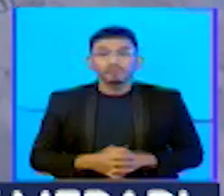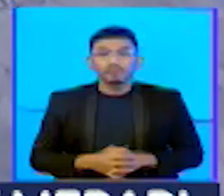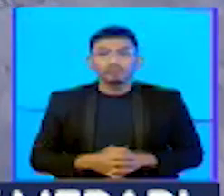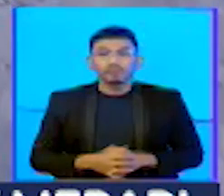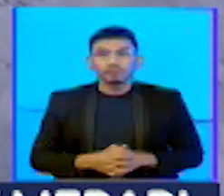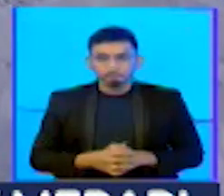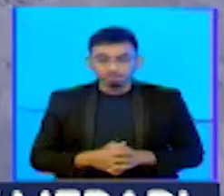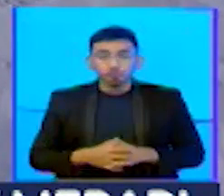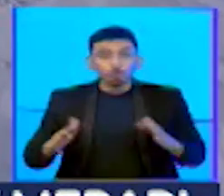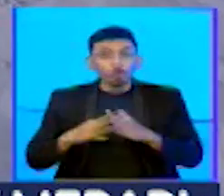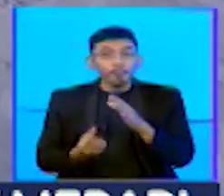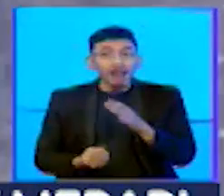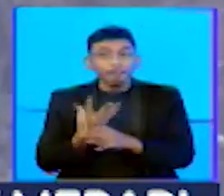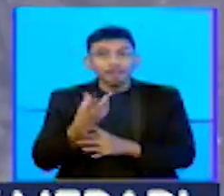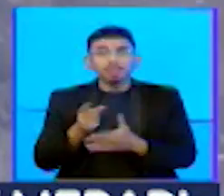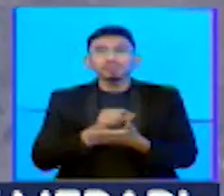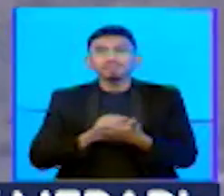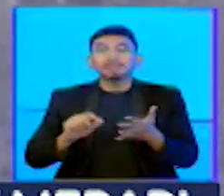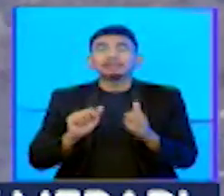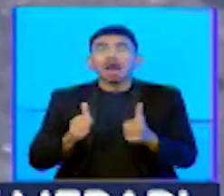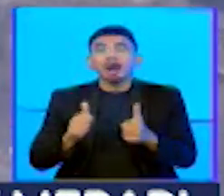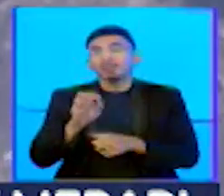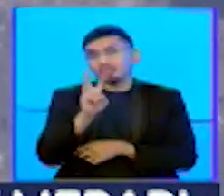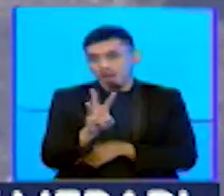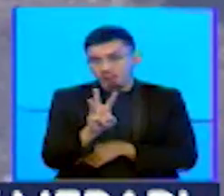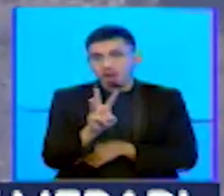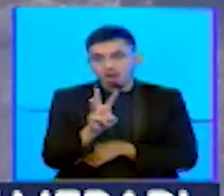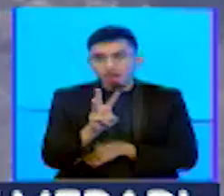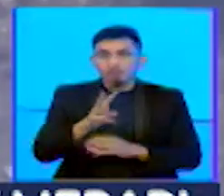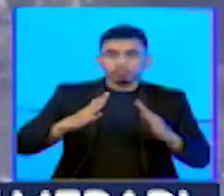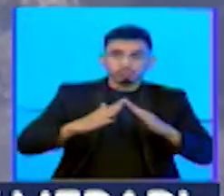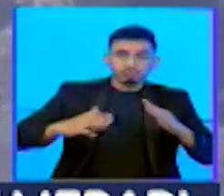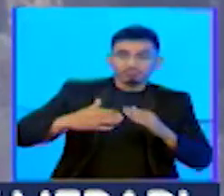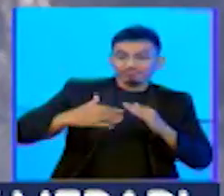Merapi berstatus siaga level 3 dengan radius bahaya 5 km dari puncak Merapi.